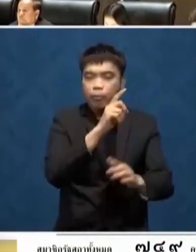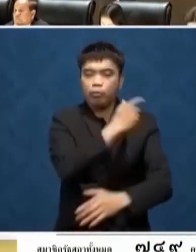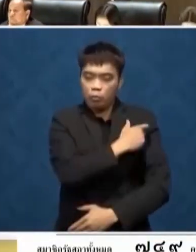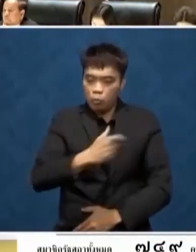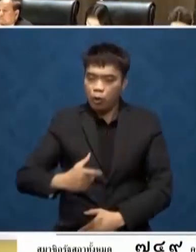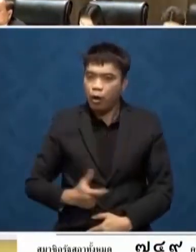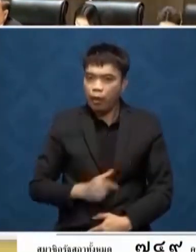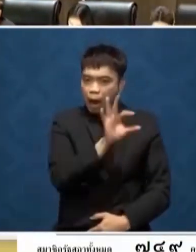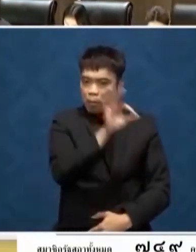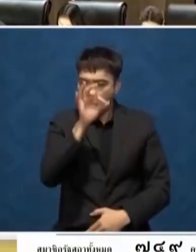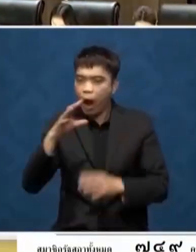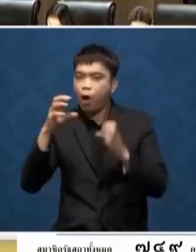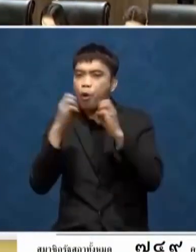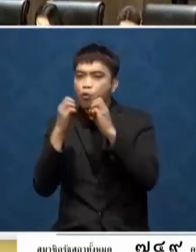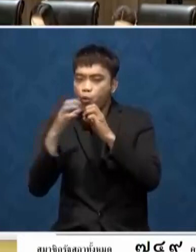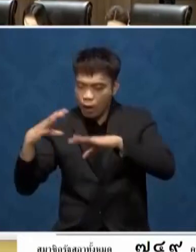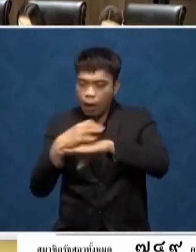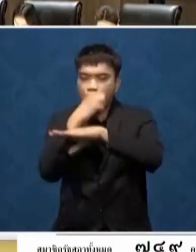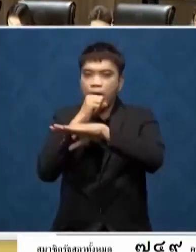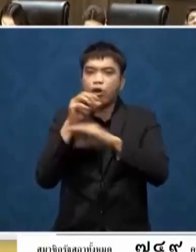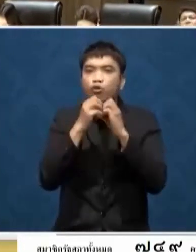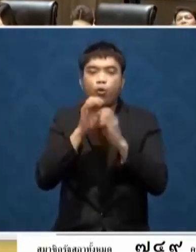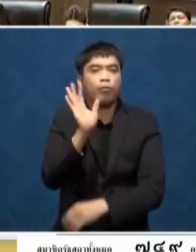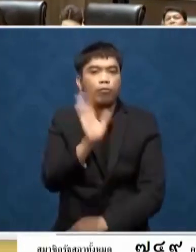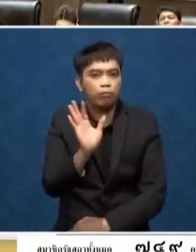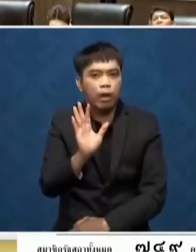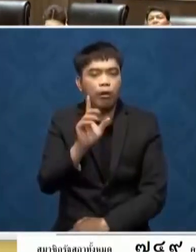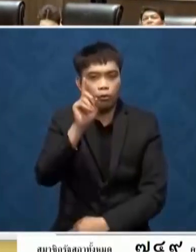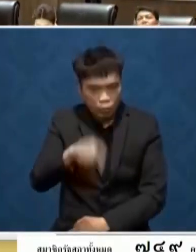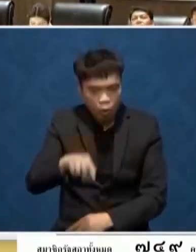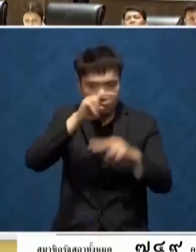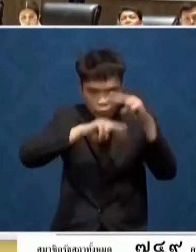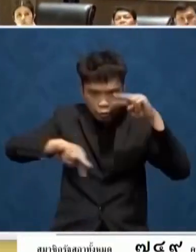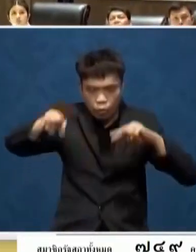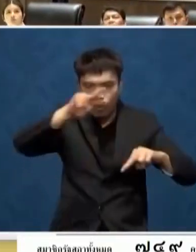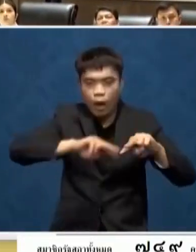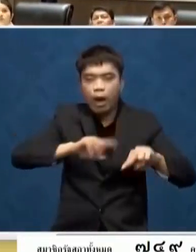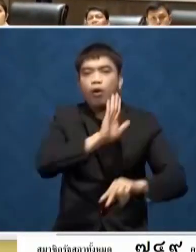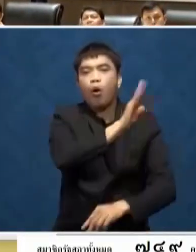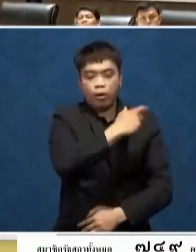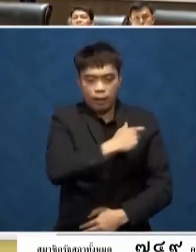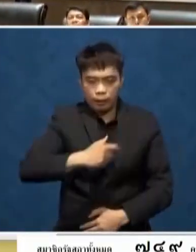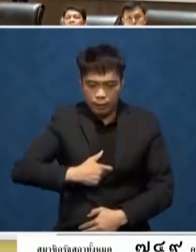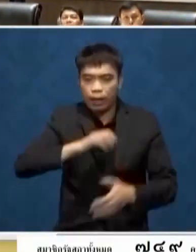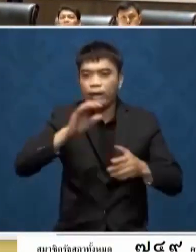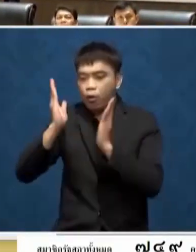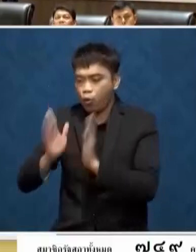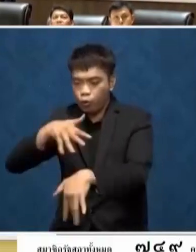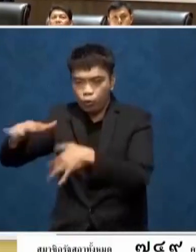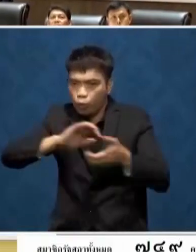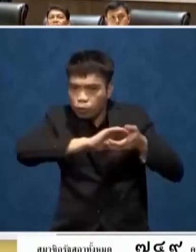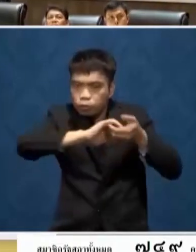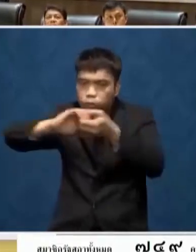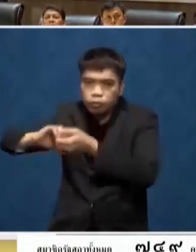เมืองแล้วหากุศโลบายครับเพื่อที่จะพัฒนารักษาไว้ซึ่งความสัมพันธ์อันดีระหว่างพระมหากษัตริย์กับประชาชน